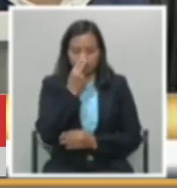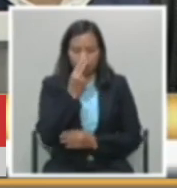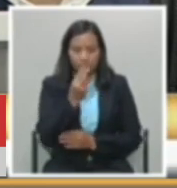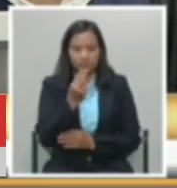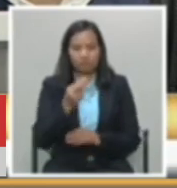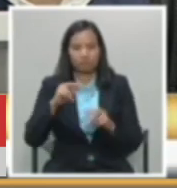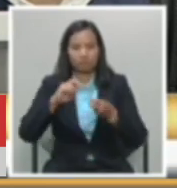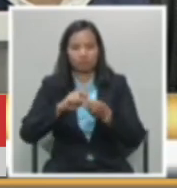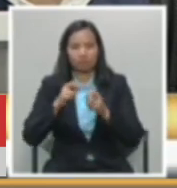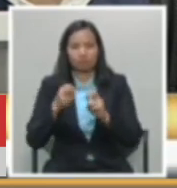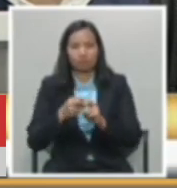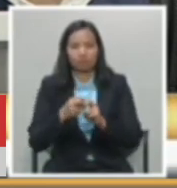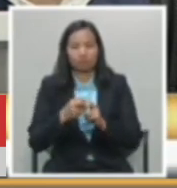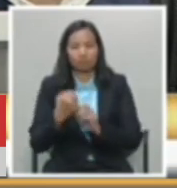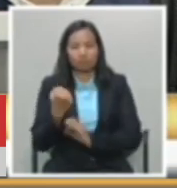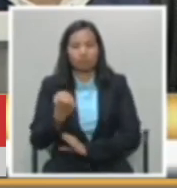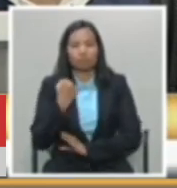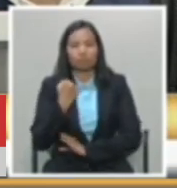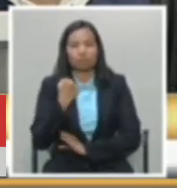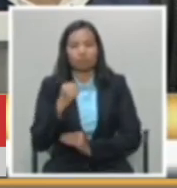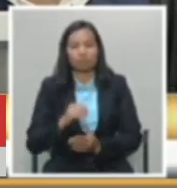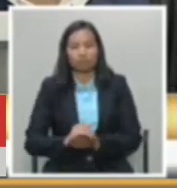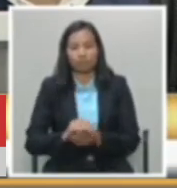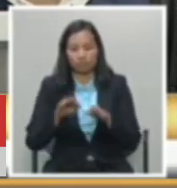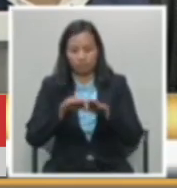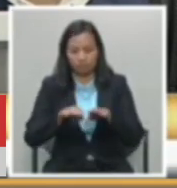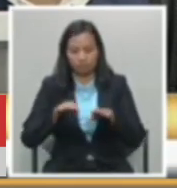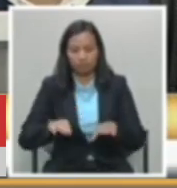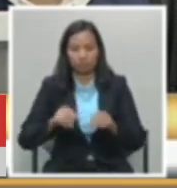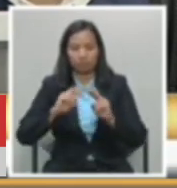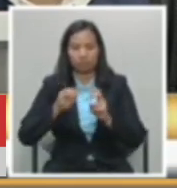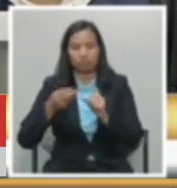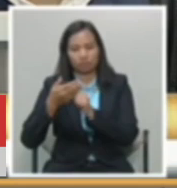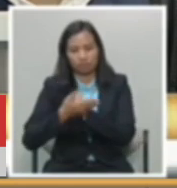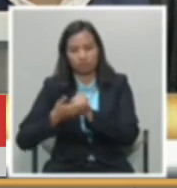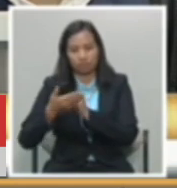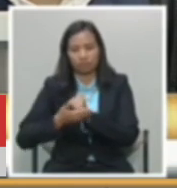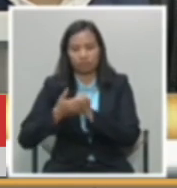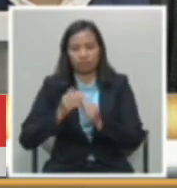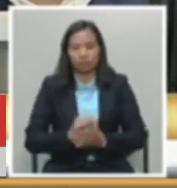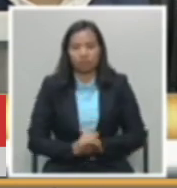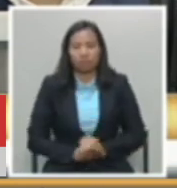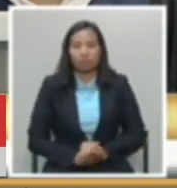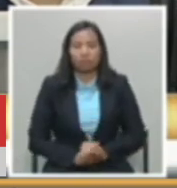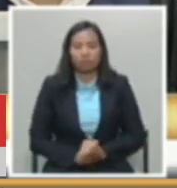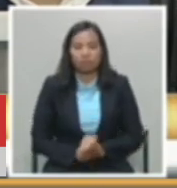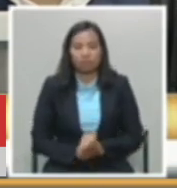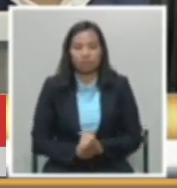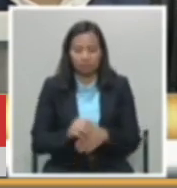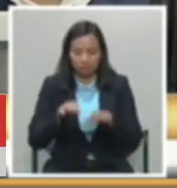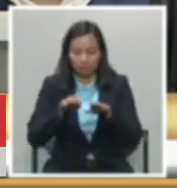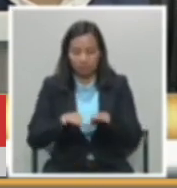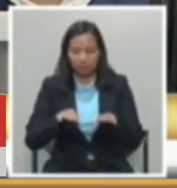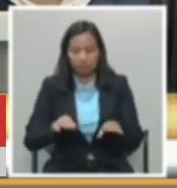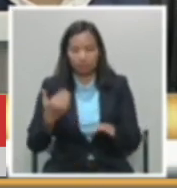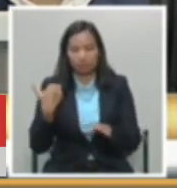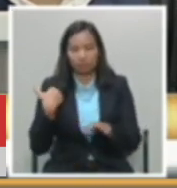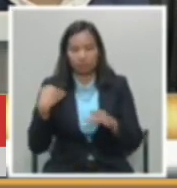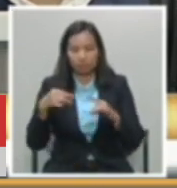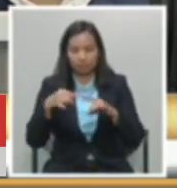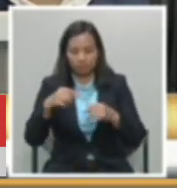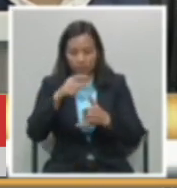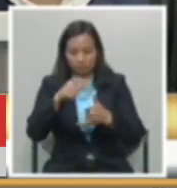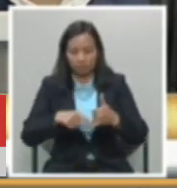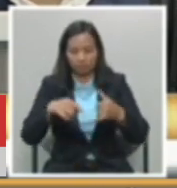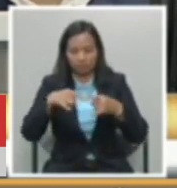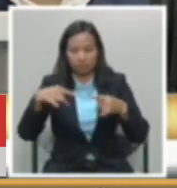เหตุให้เกิดความรุนแรงทั้งในเรื่องของเด็กเรื่องยาเสพติดเรื่องเด็กมีพฤติกรรมที่ไม่เหมาะสม